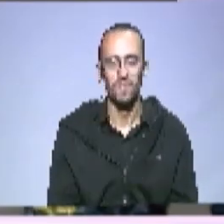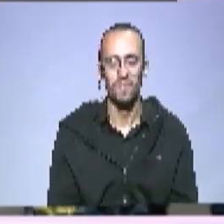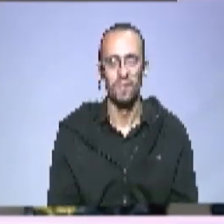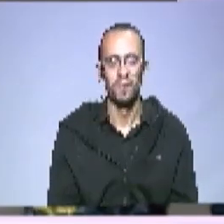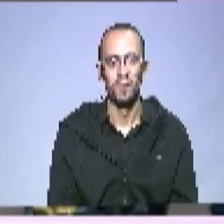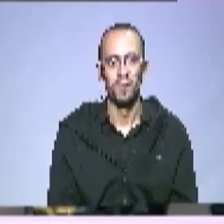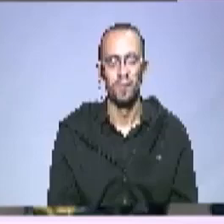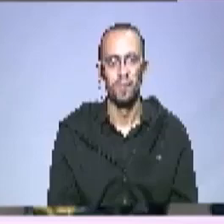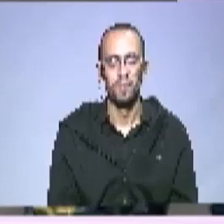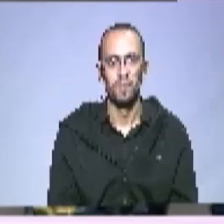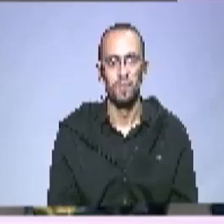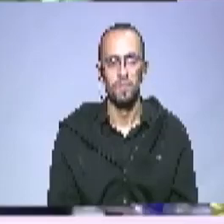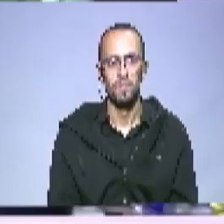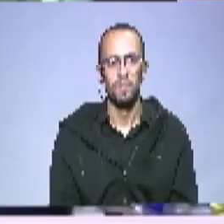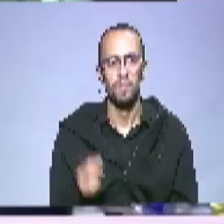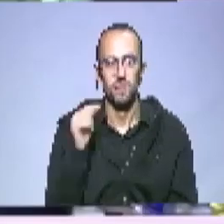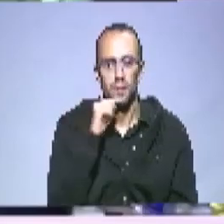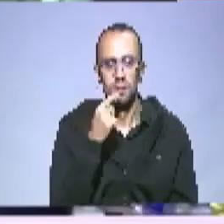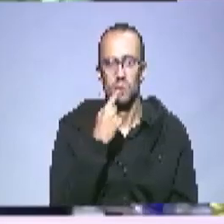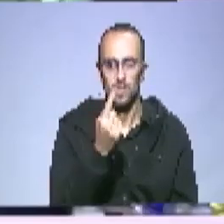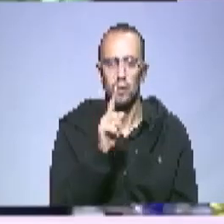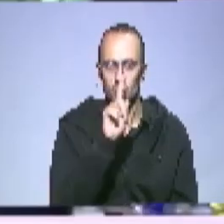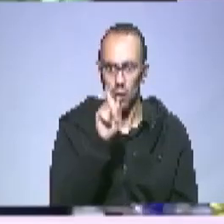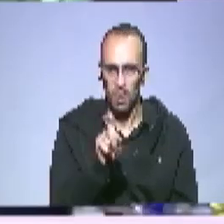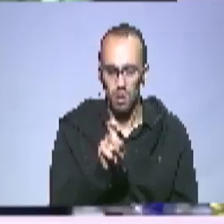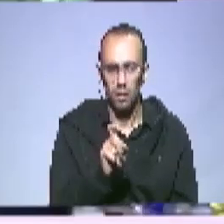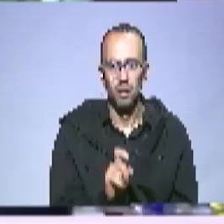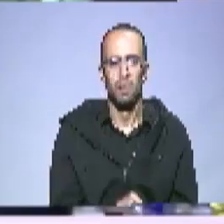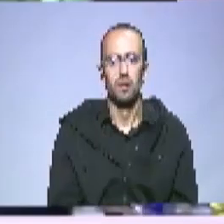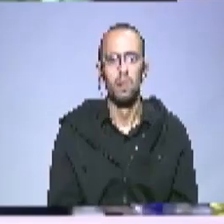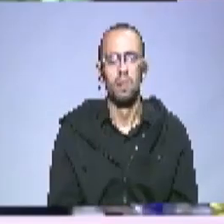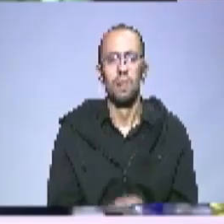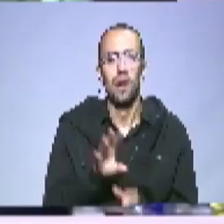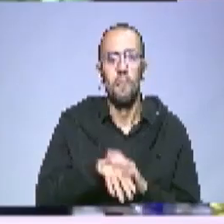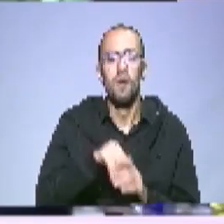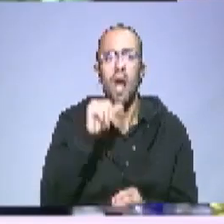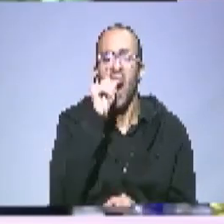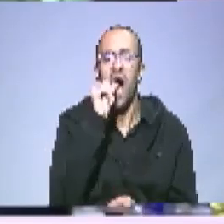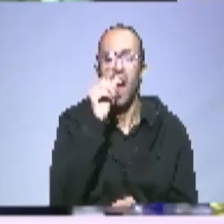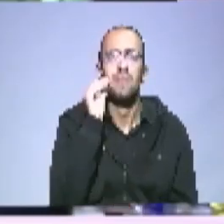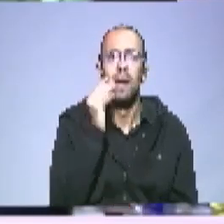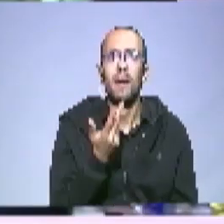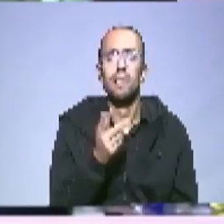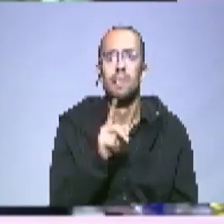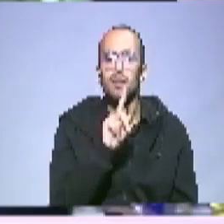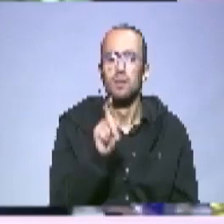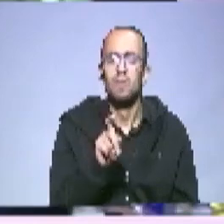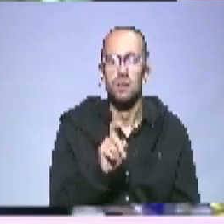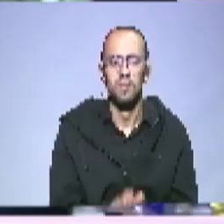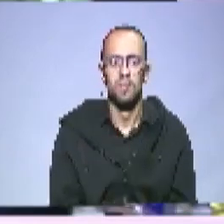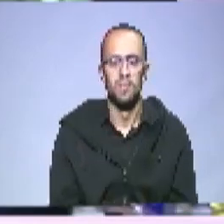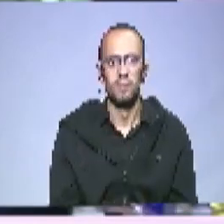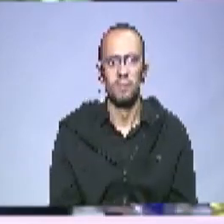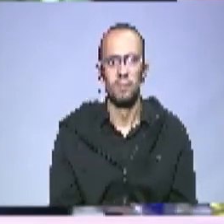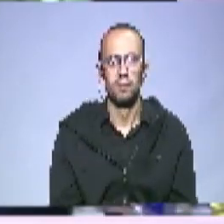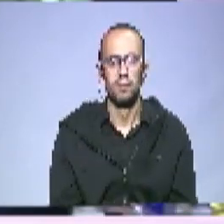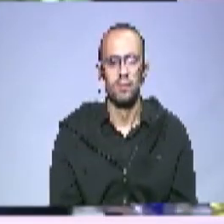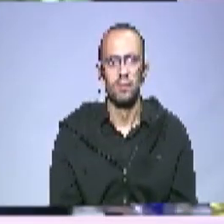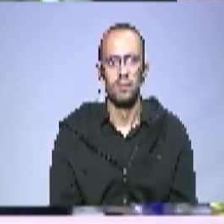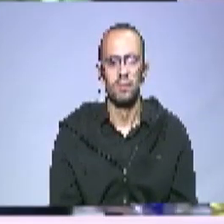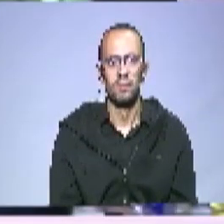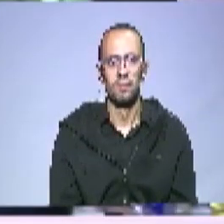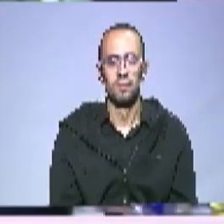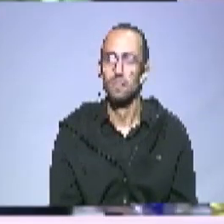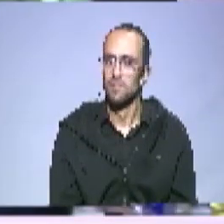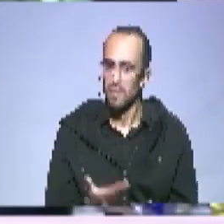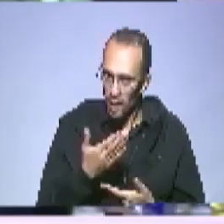معاك. لو سمحت عايزه اعرف طريقه عمل الطحينه. طريقه عمل ايه؟